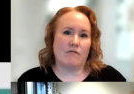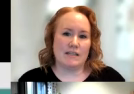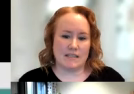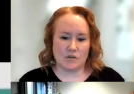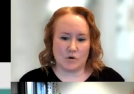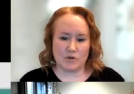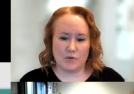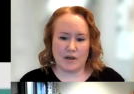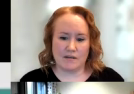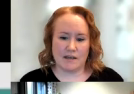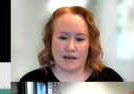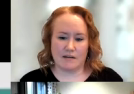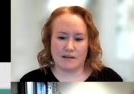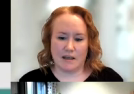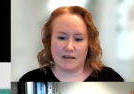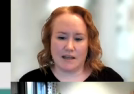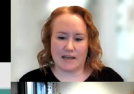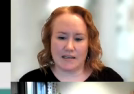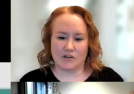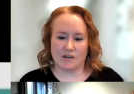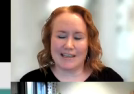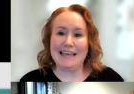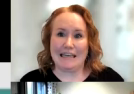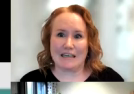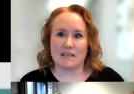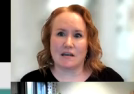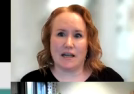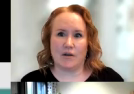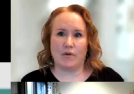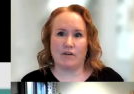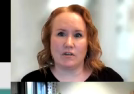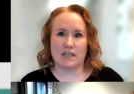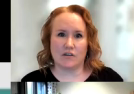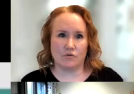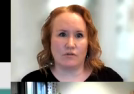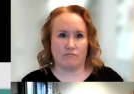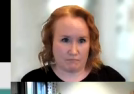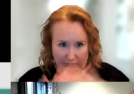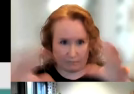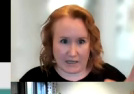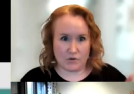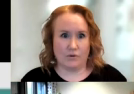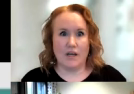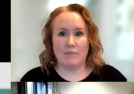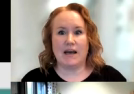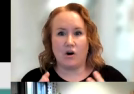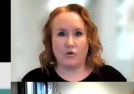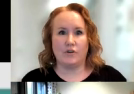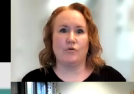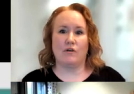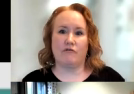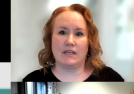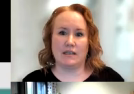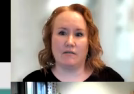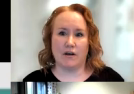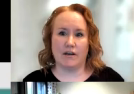Vi kan vel si så mye at det ikke sagt at det ikke skal gjelde privat sektor. Men det akkurat